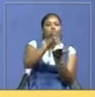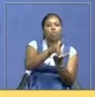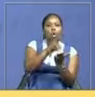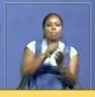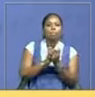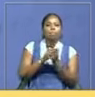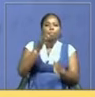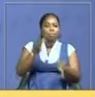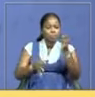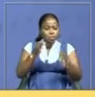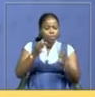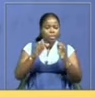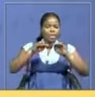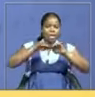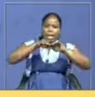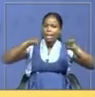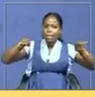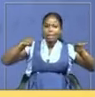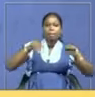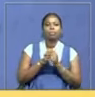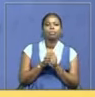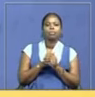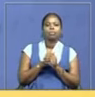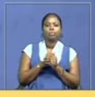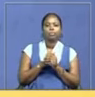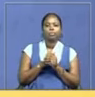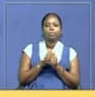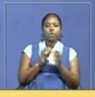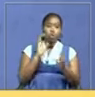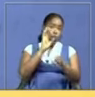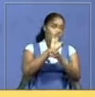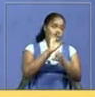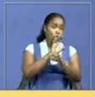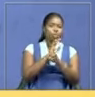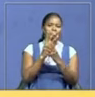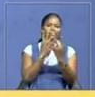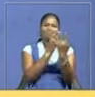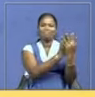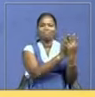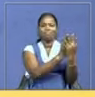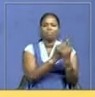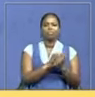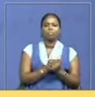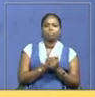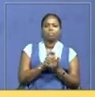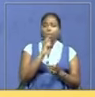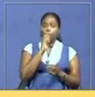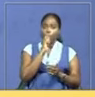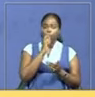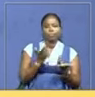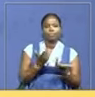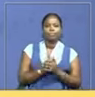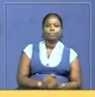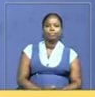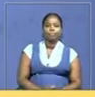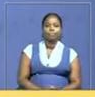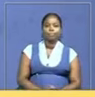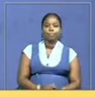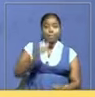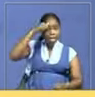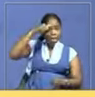équitable et l'abayage corpus bouclier contre les arrestations et détentions arbitraires en rappelant